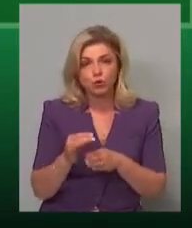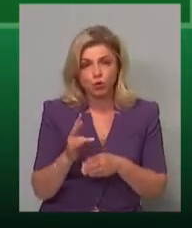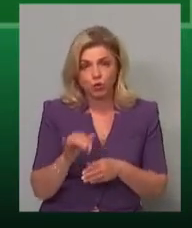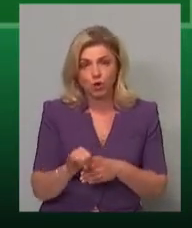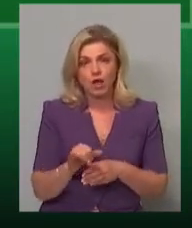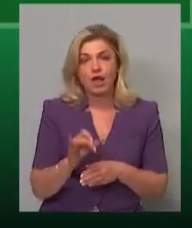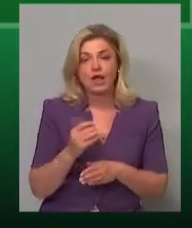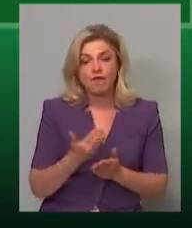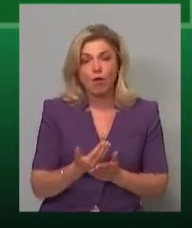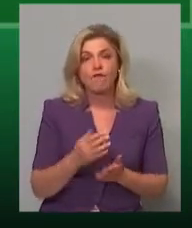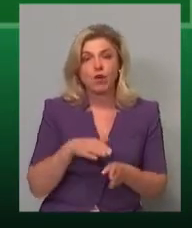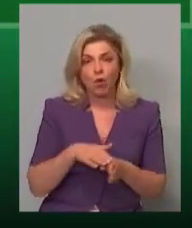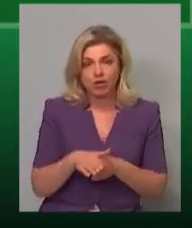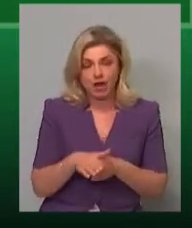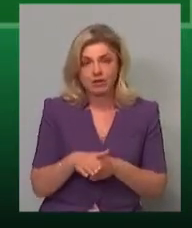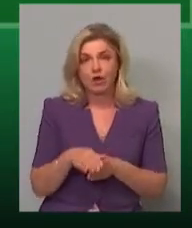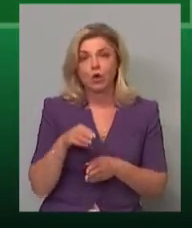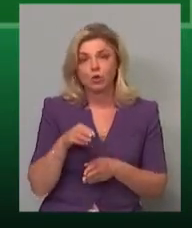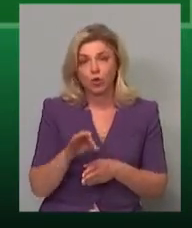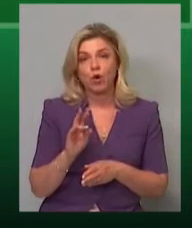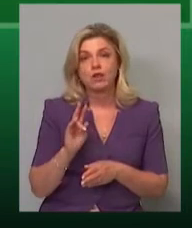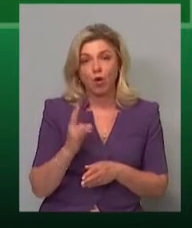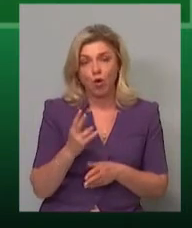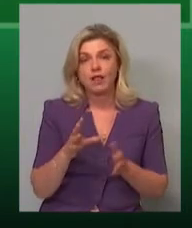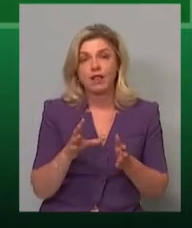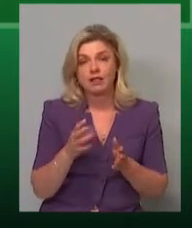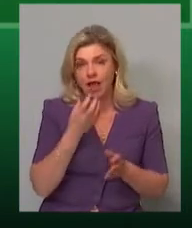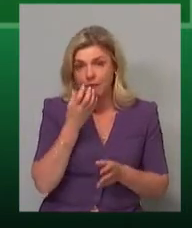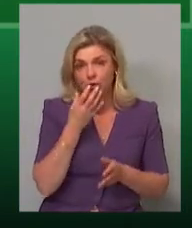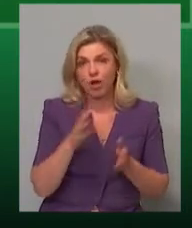його виконання, то Миколаїв Облтеплоенерго